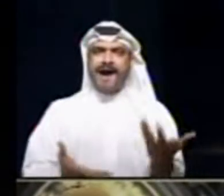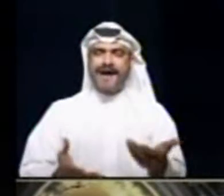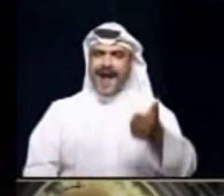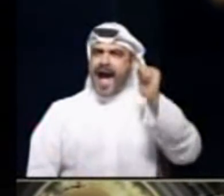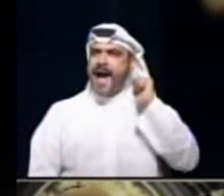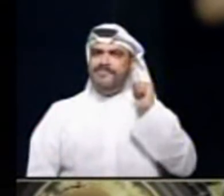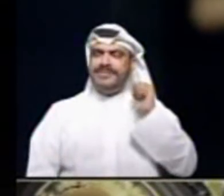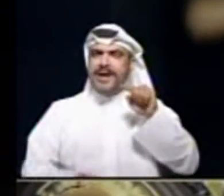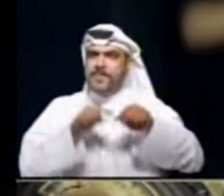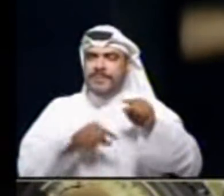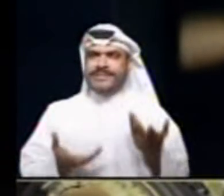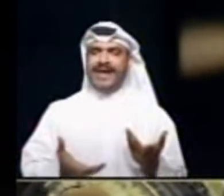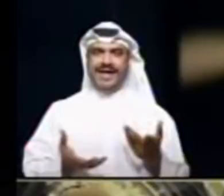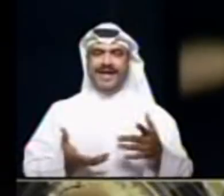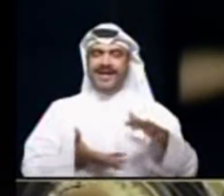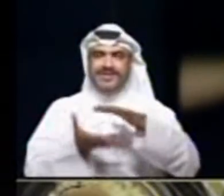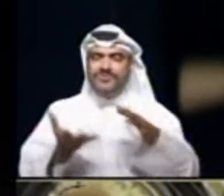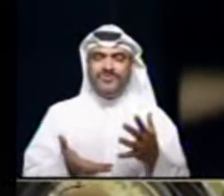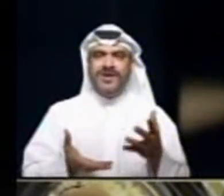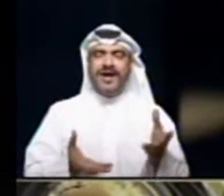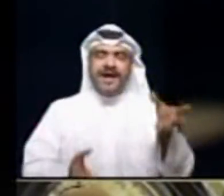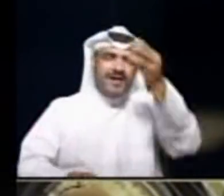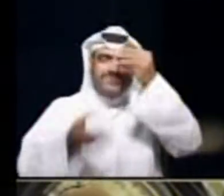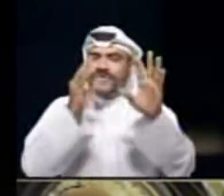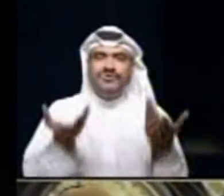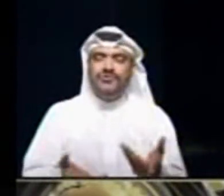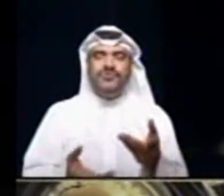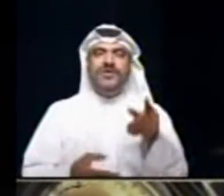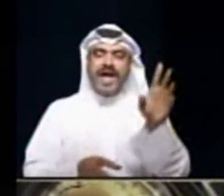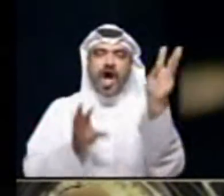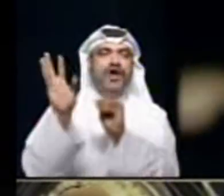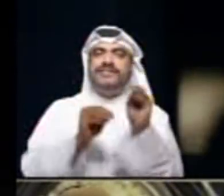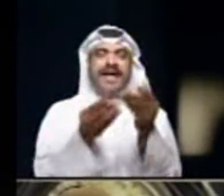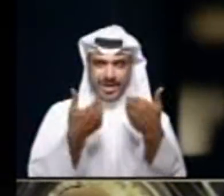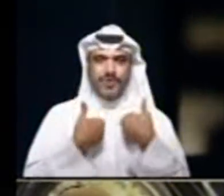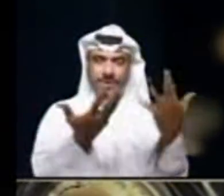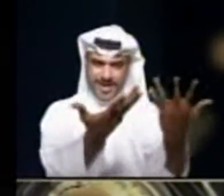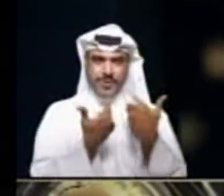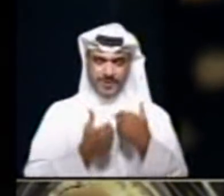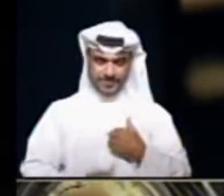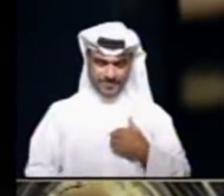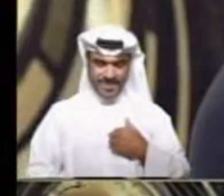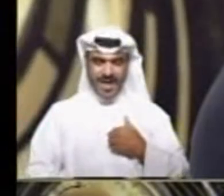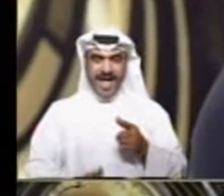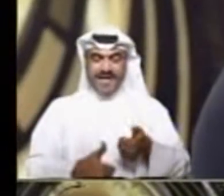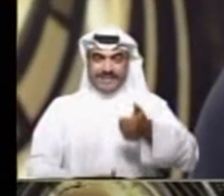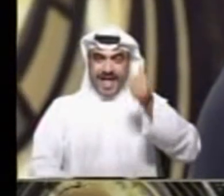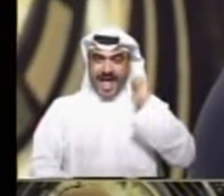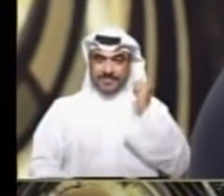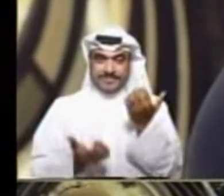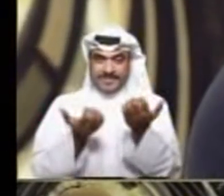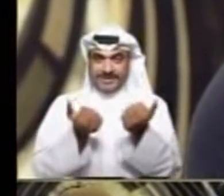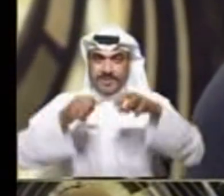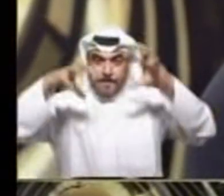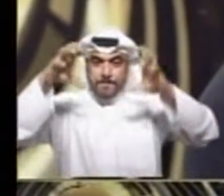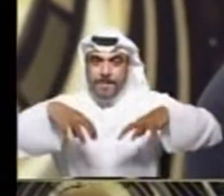السابقة خاصة مع يعني تقلبات الجو اللي مرت؟ نعم، يعني أول يوم من الحادث اللي صار اللي هو